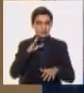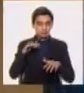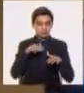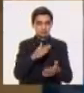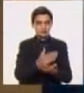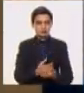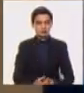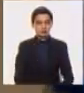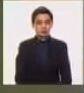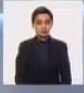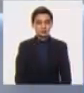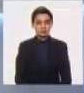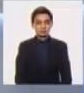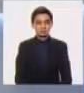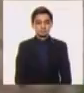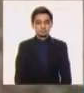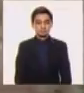кеткен.